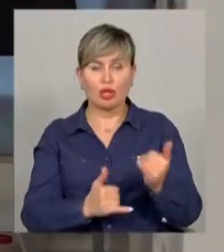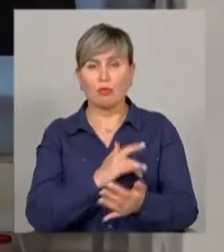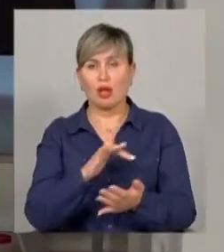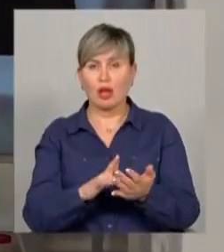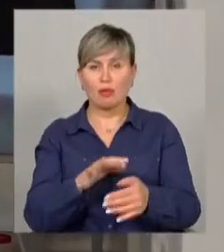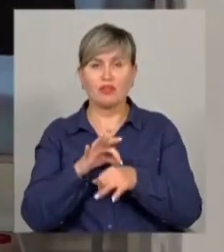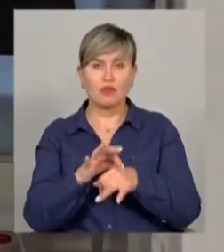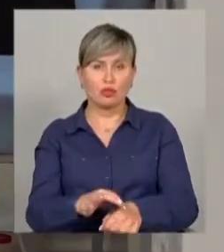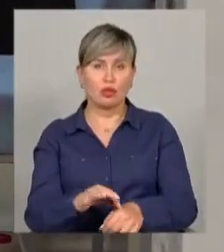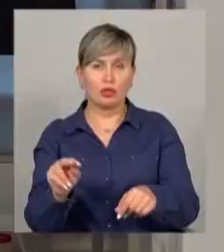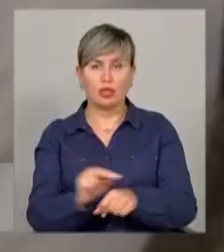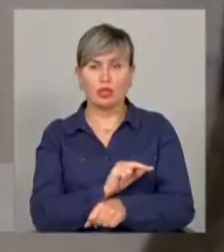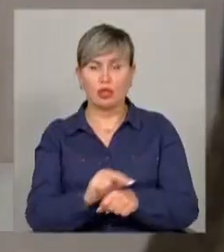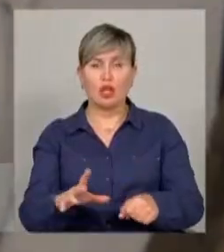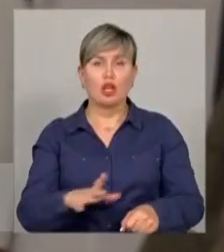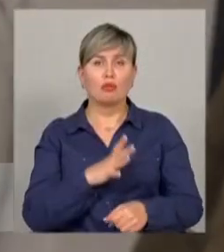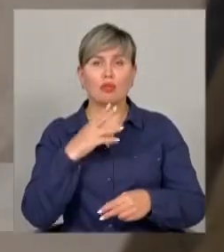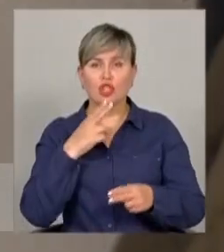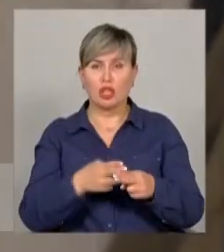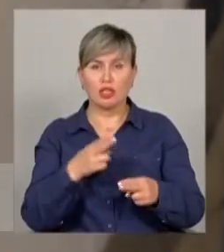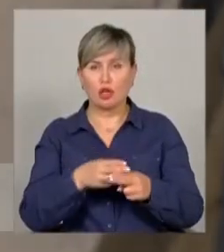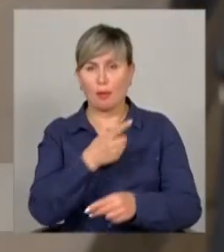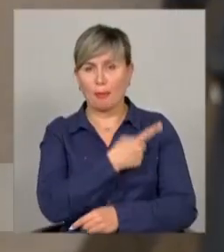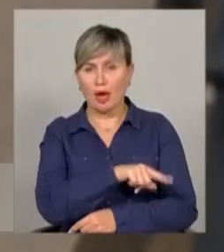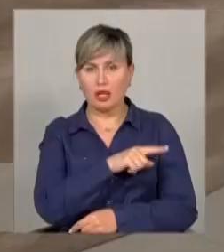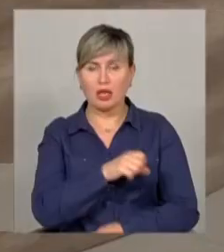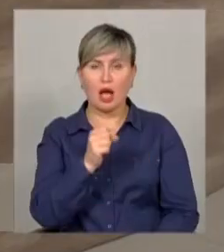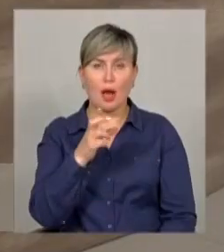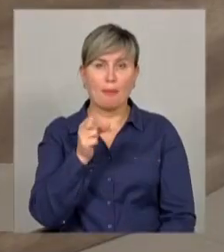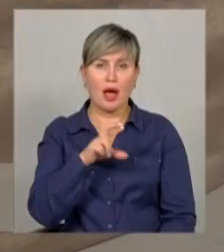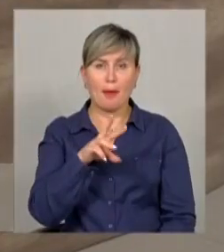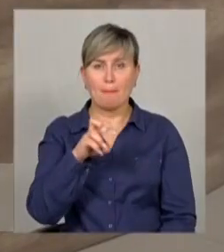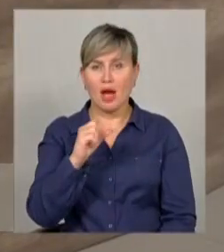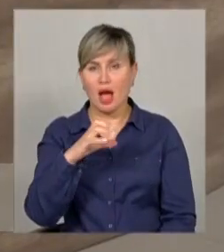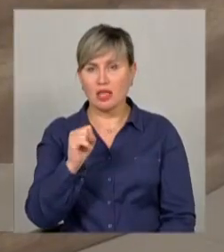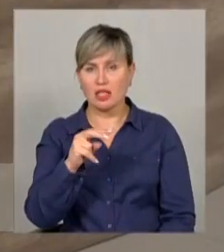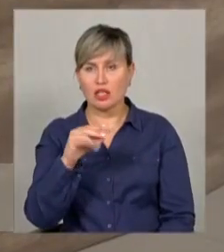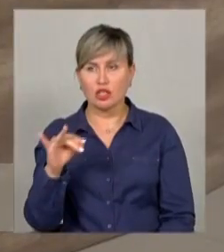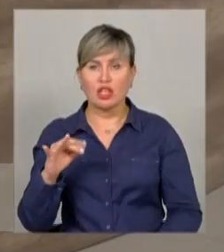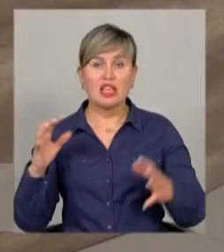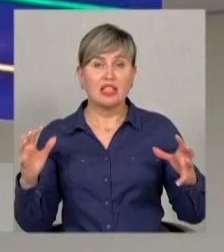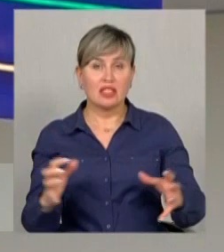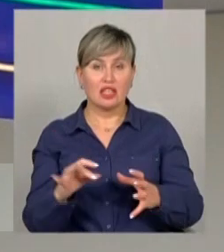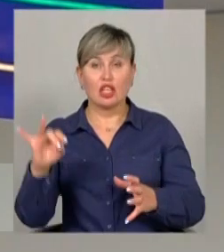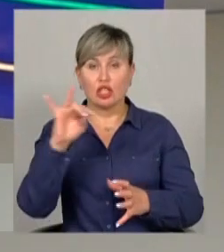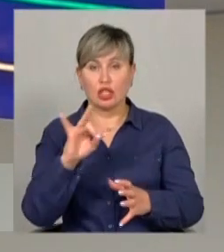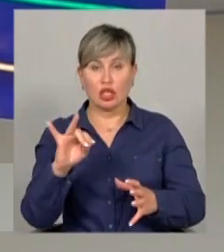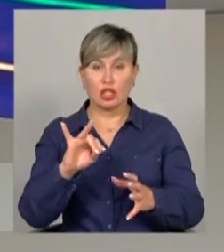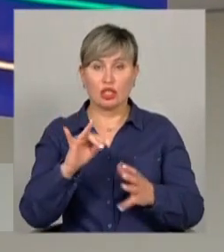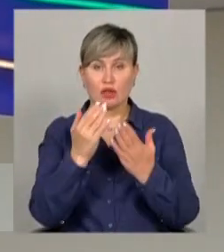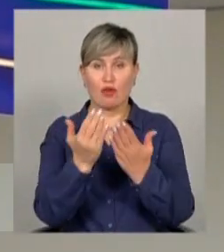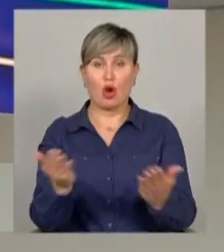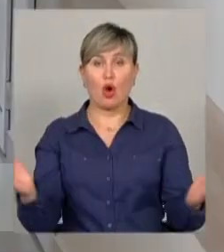работа по реконструкции здания бывшей железнодорожной больницы на Абая-Масанчи с сохранением исторического облика.